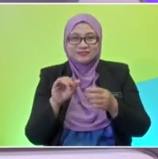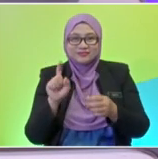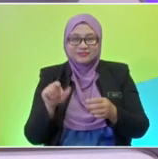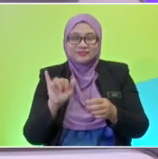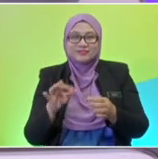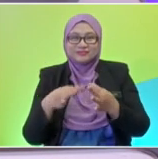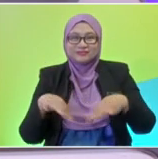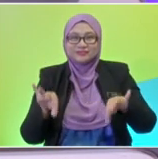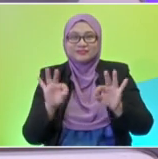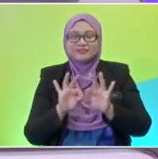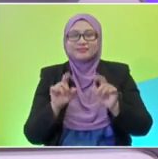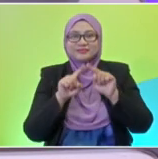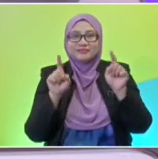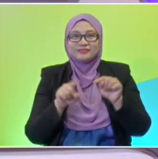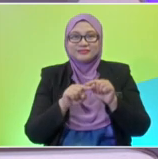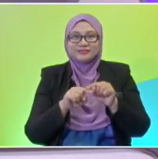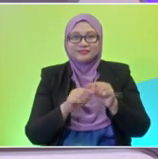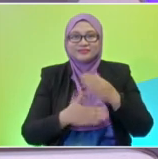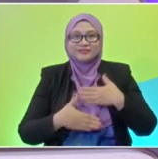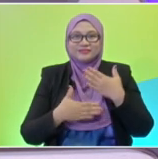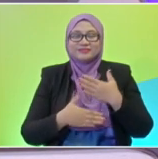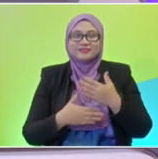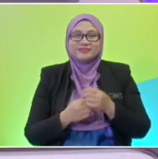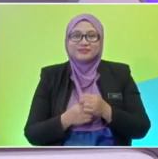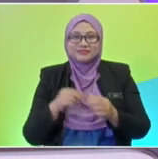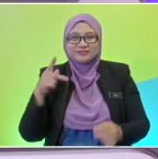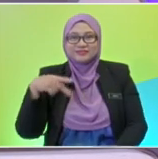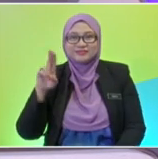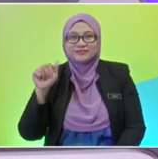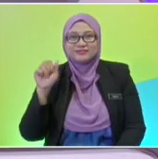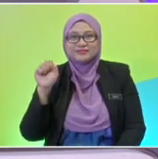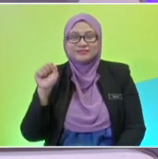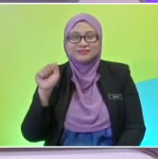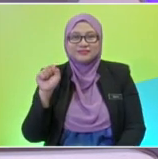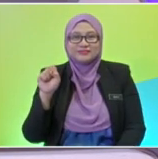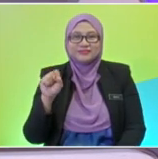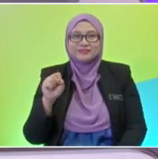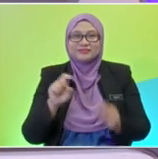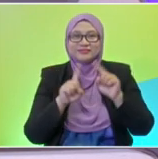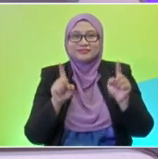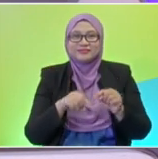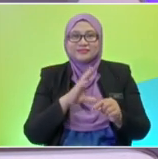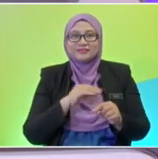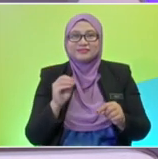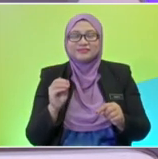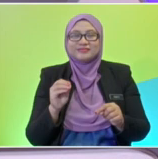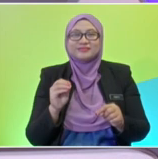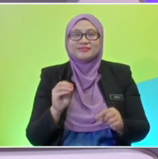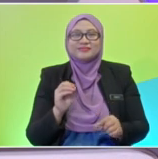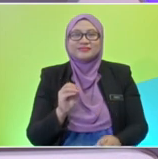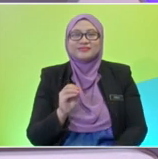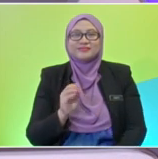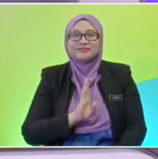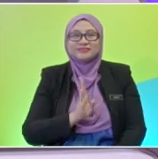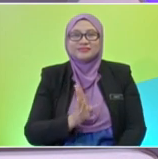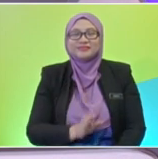pos hati dan Bangka Oke Baik Oke aku akan kita bahas lepas ini ya betul kita akan buat Project Oke